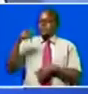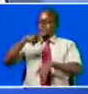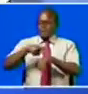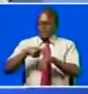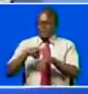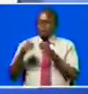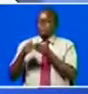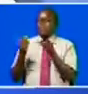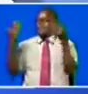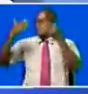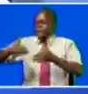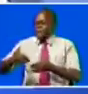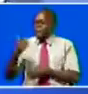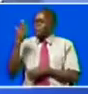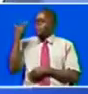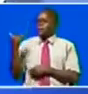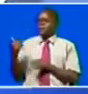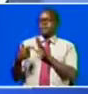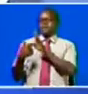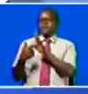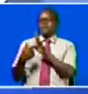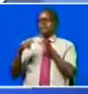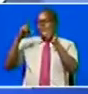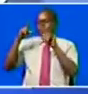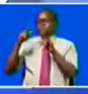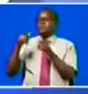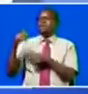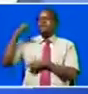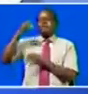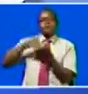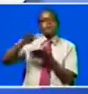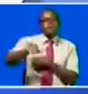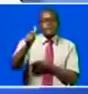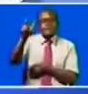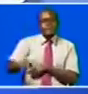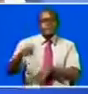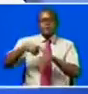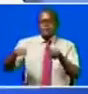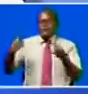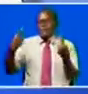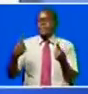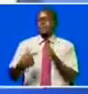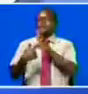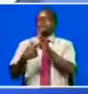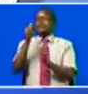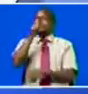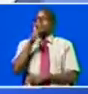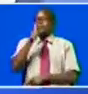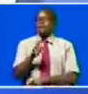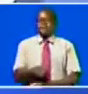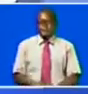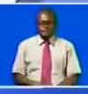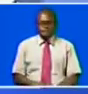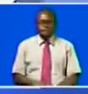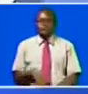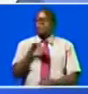tendo la ndoa. Kwa nini unaweka picha kwa simu, unatumia mtu mwingine, alafu mkikosana mnatoa siri? Jamani wanandoa,